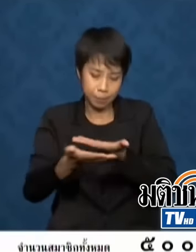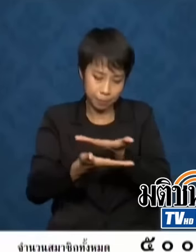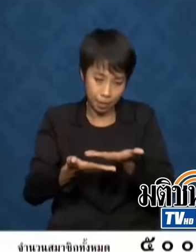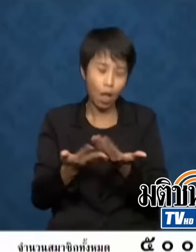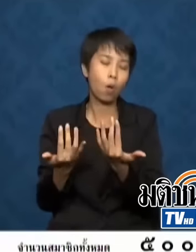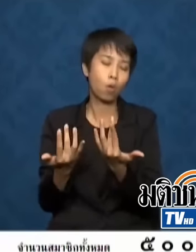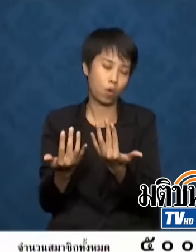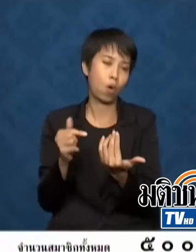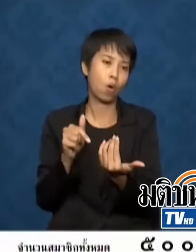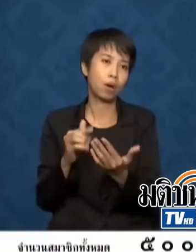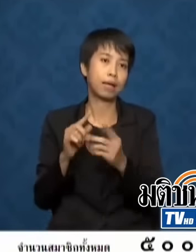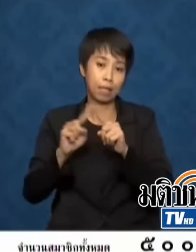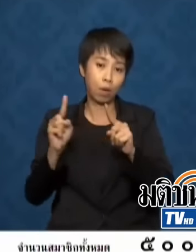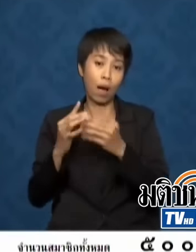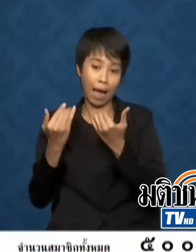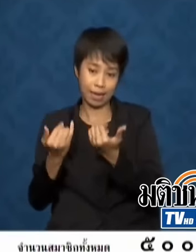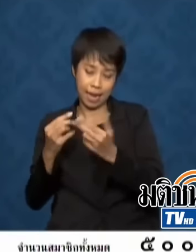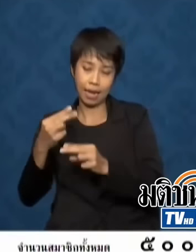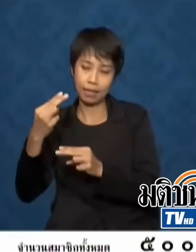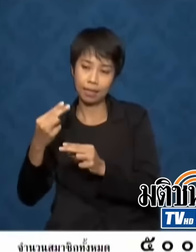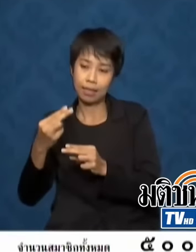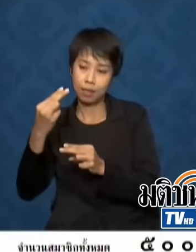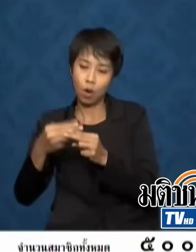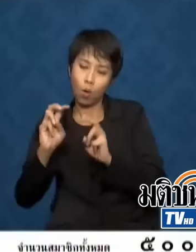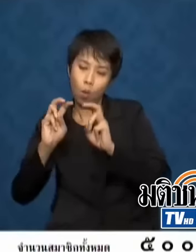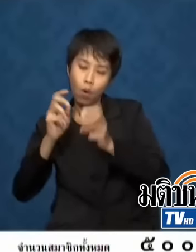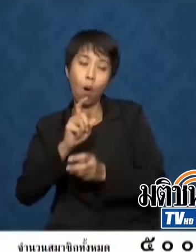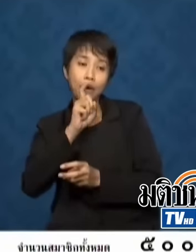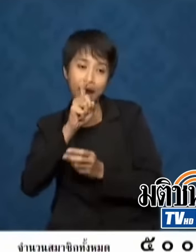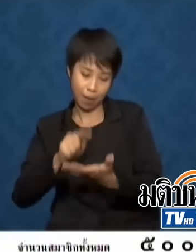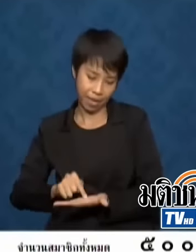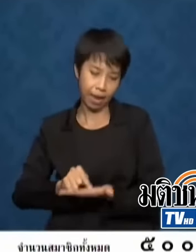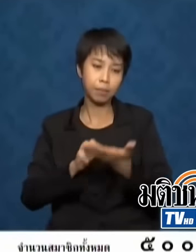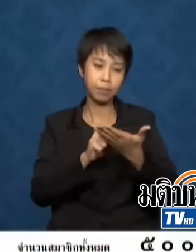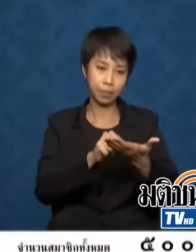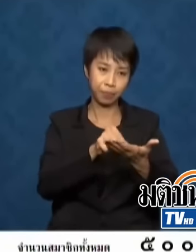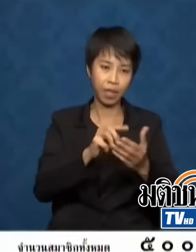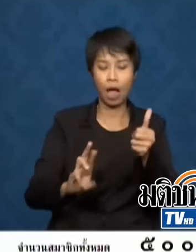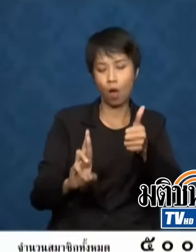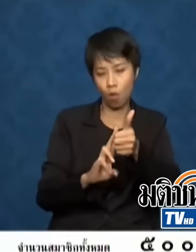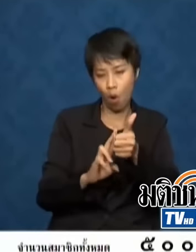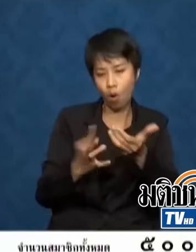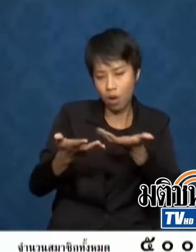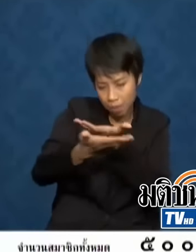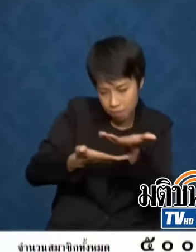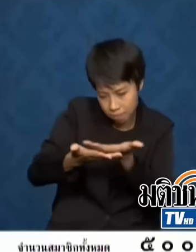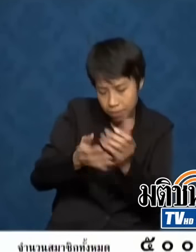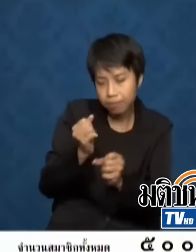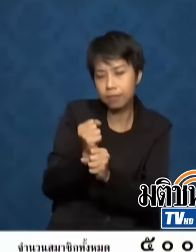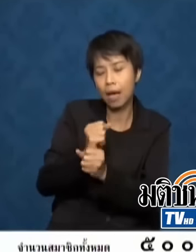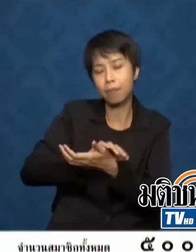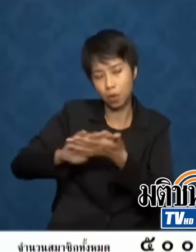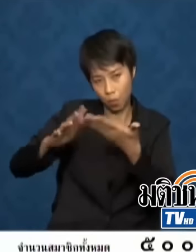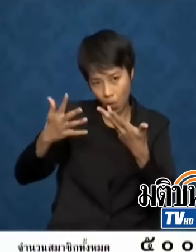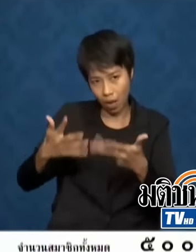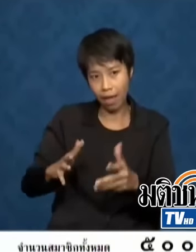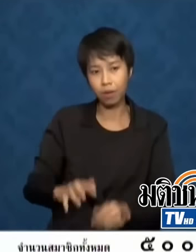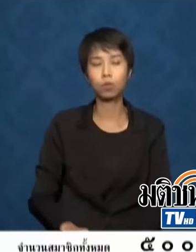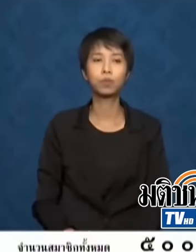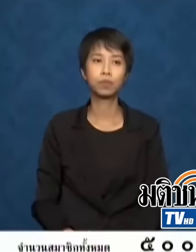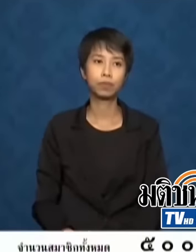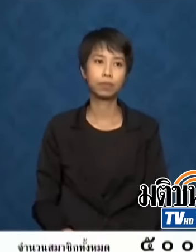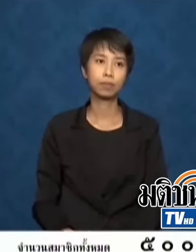ชุมแต่การบรรจุก็ถือว่าวินิจฉัยเสร็จสิ้นไปแล้วนะครับ มีคนรับประกัน